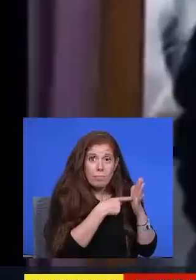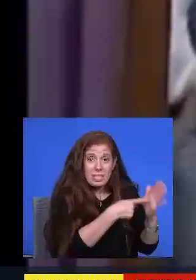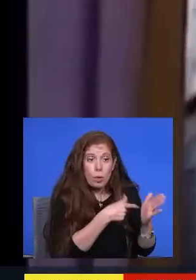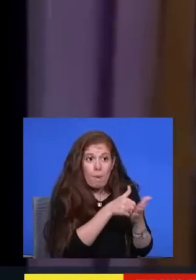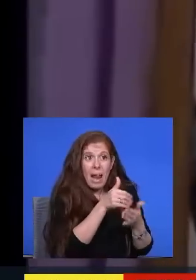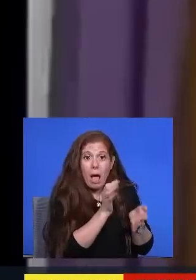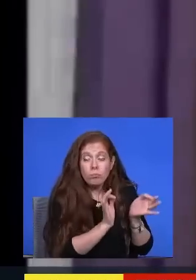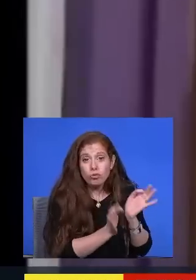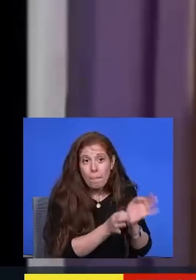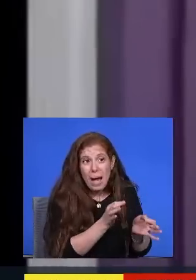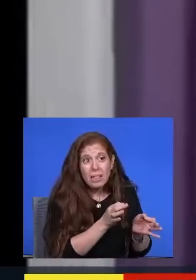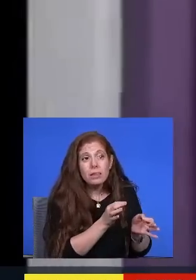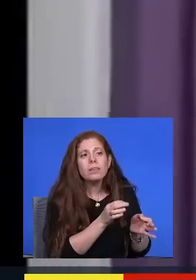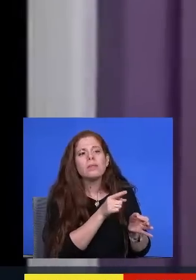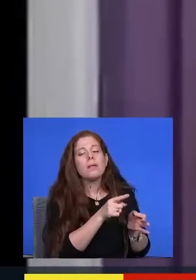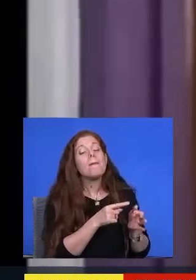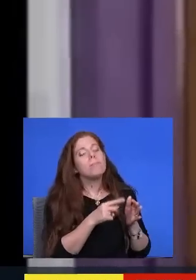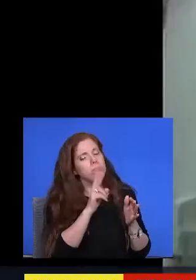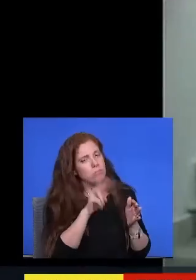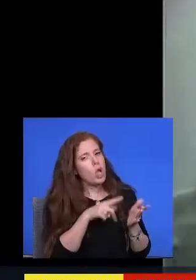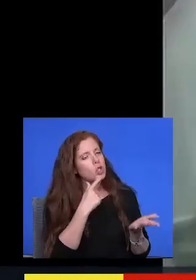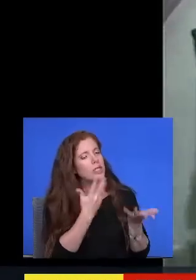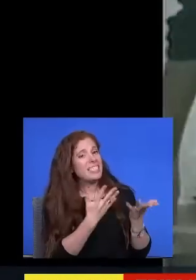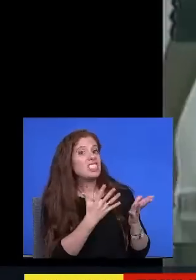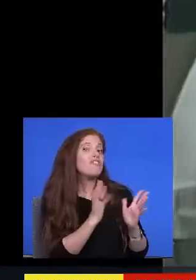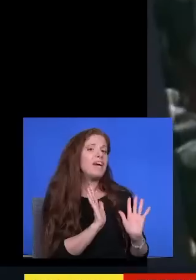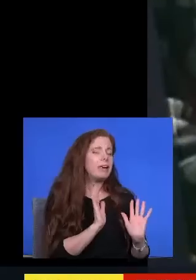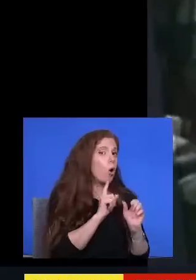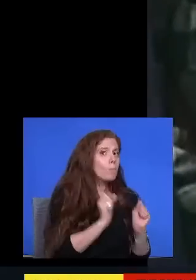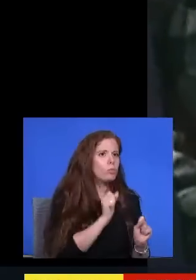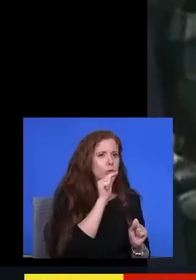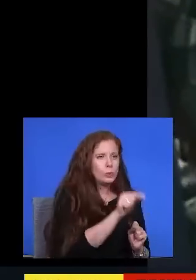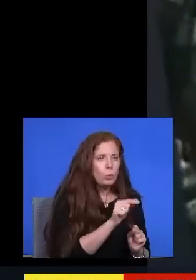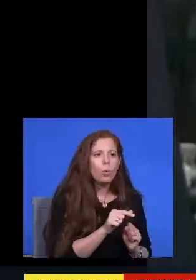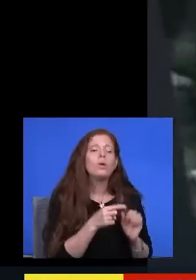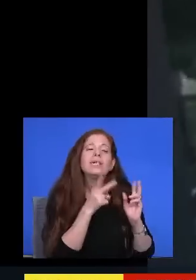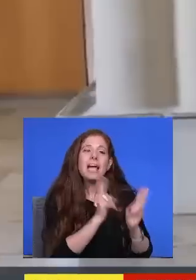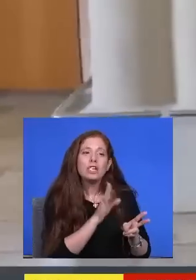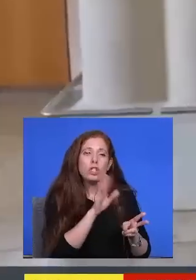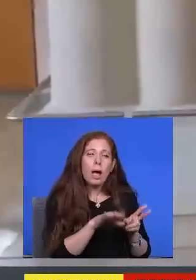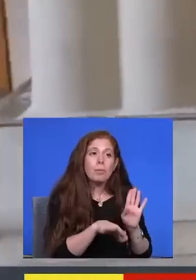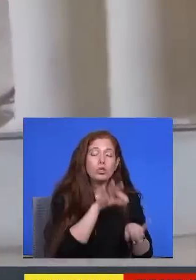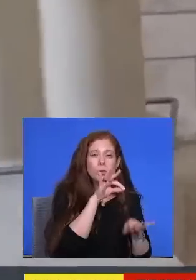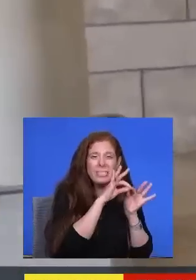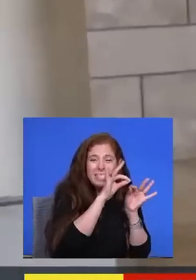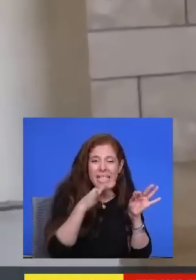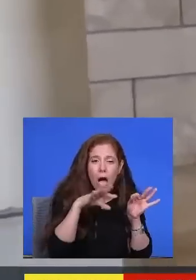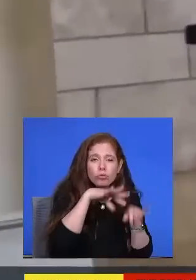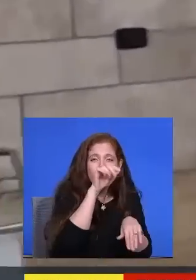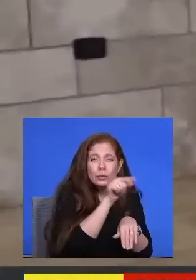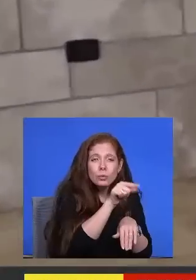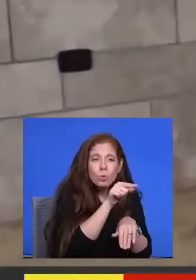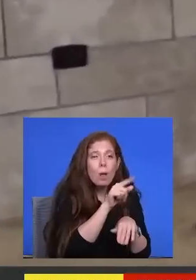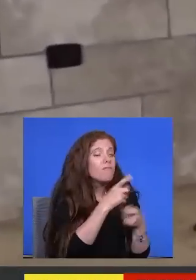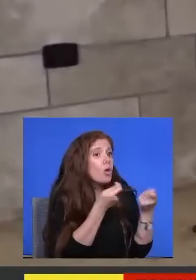המשפט מקימות את הספק הסביר. ייתכן שגם בסוגיית השערה שנמצאה בזירה ולא שייכת לרומן זדורוב, אבל אולי דווקא